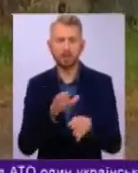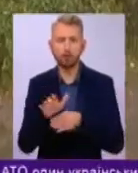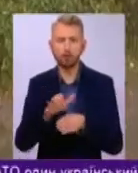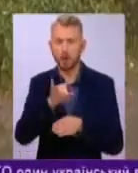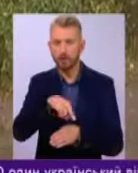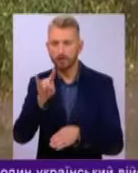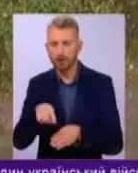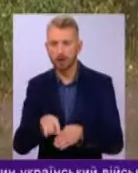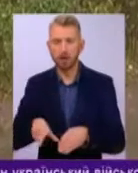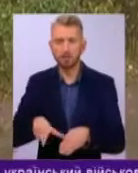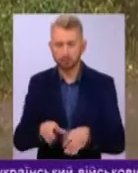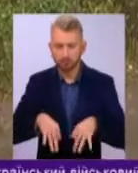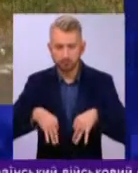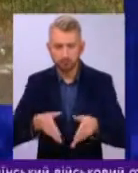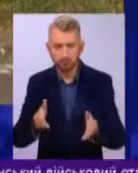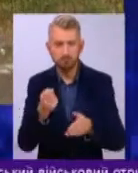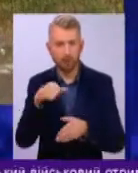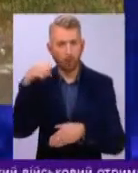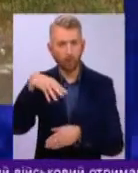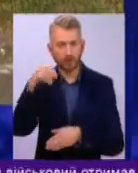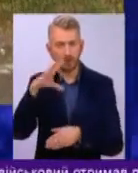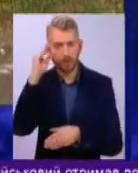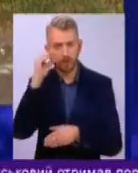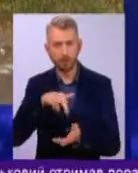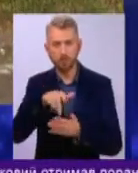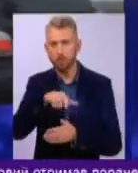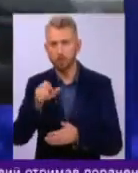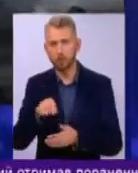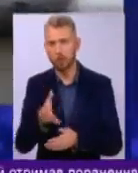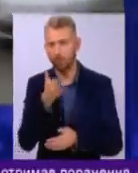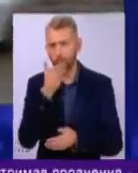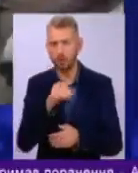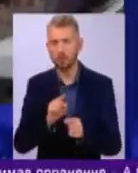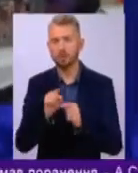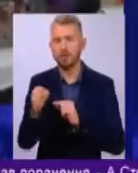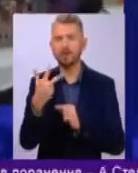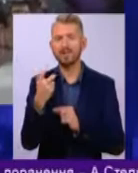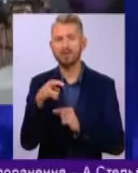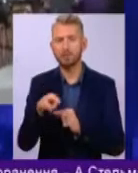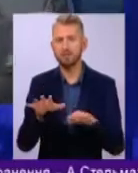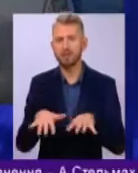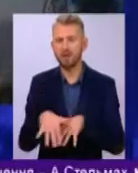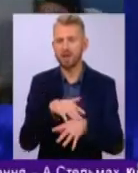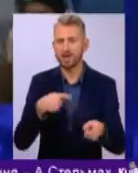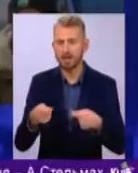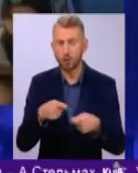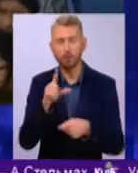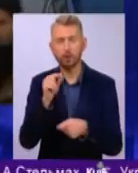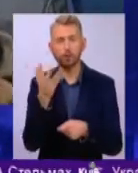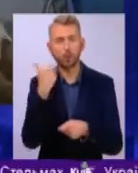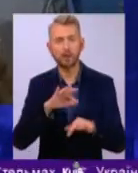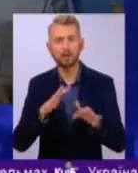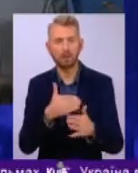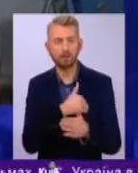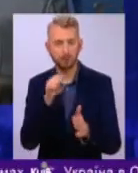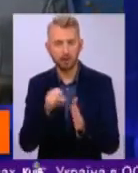вікна. Проїжджа частина вулиці мало освітлена, і ввечері пішоходів тут немає. За 300 метрів розташований місцевий ринок, але в понеділок, коли стався замах,